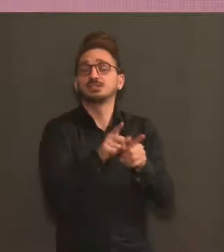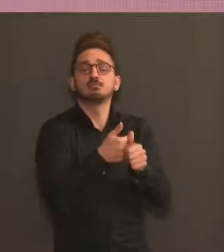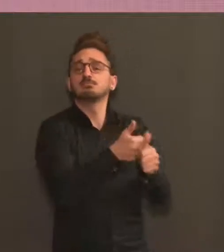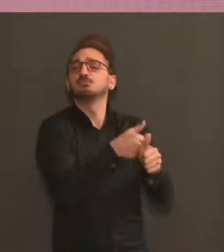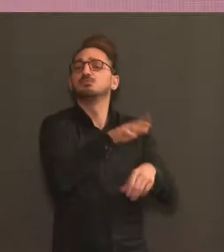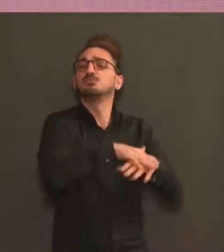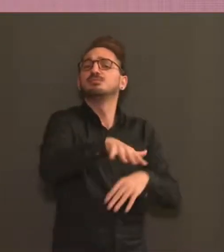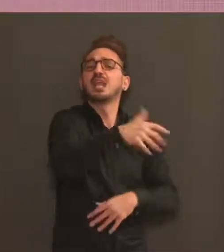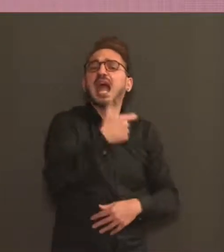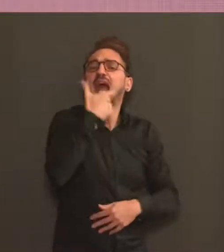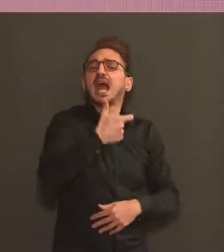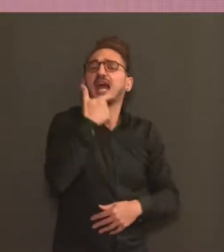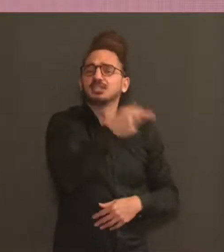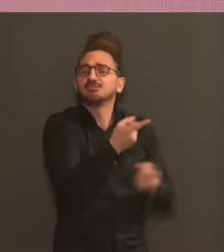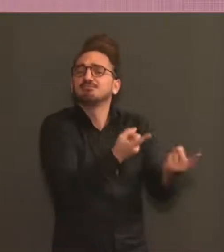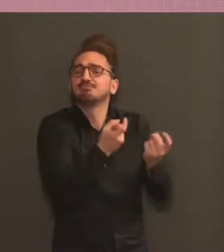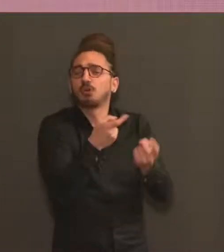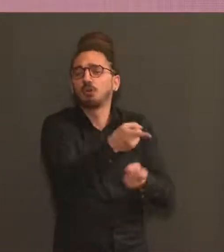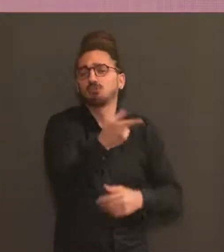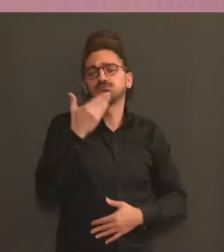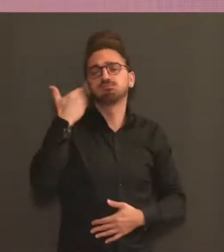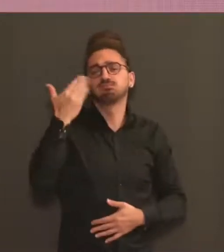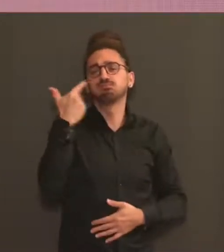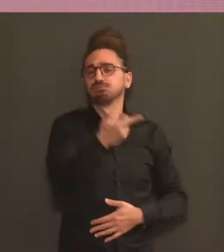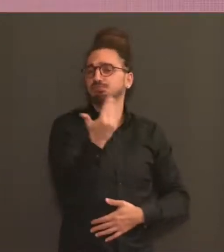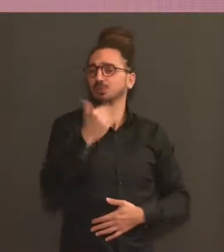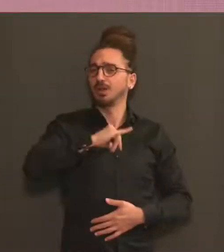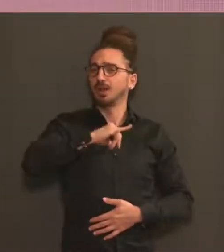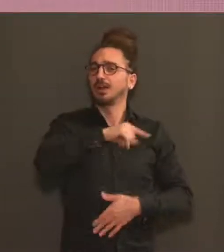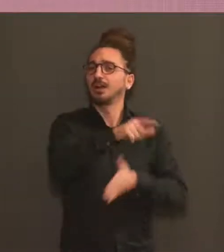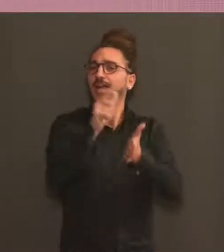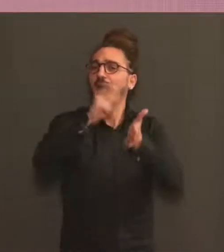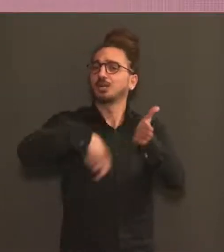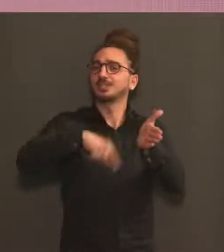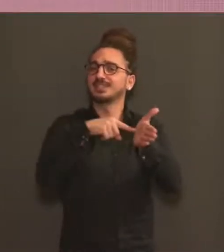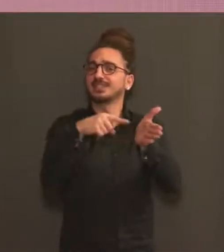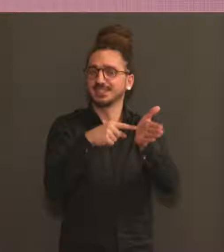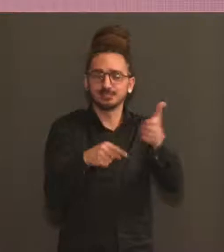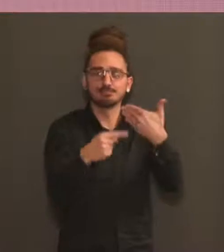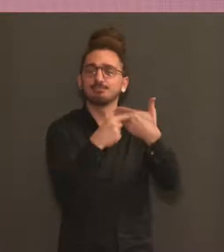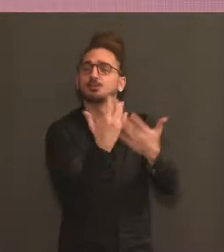permet d'envoyer une invitation nominative aux citoyens concernés.